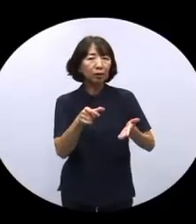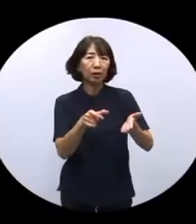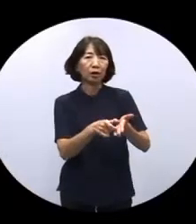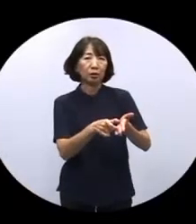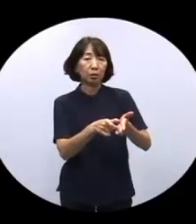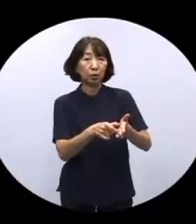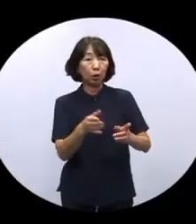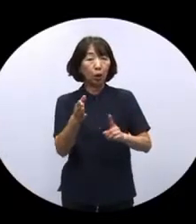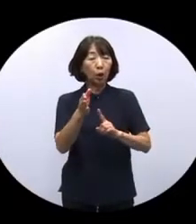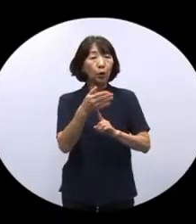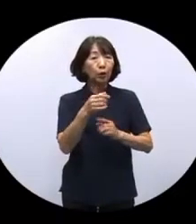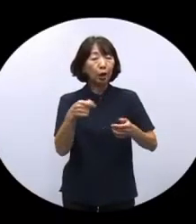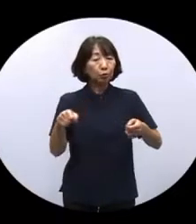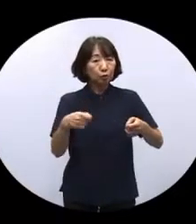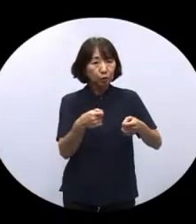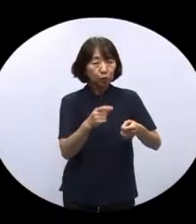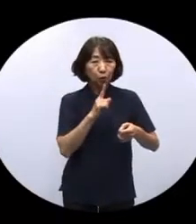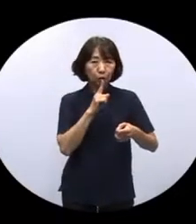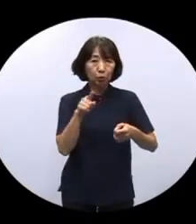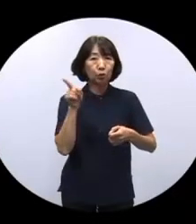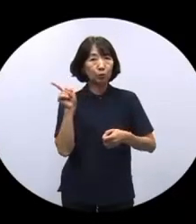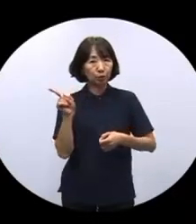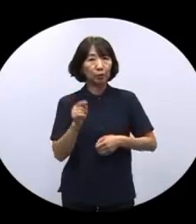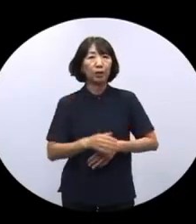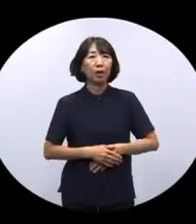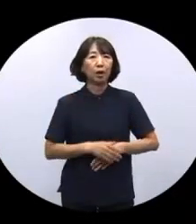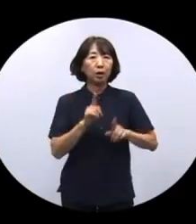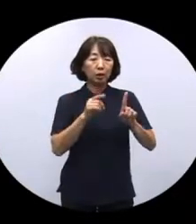フラッグキルトといわれるこのような作品は